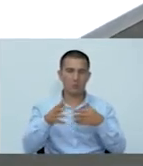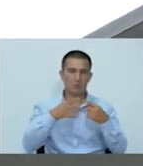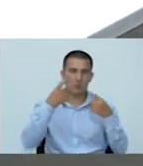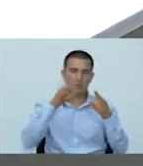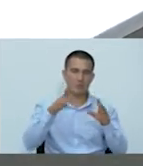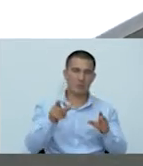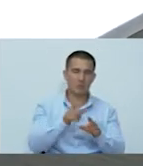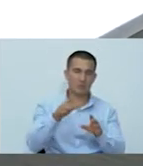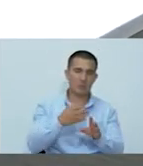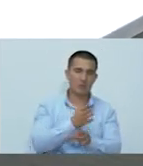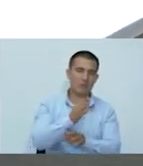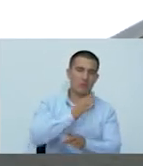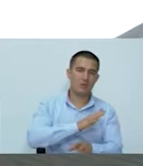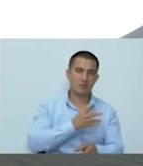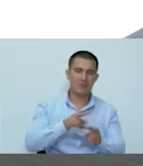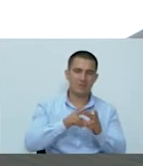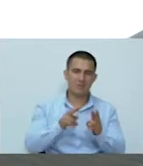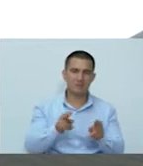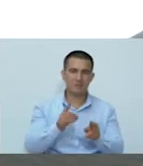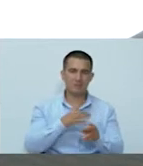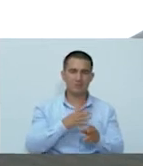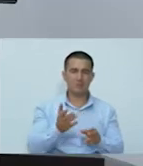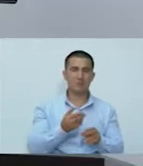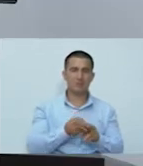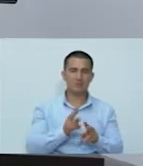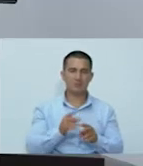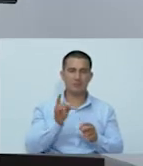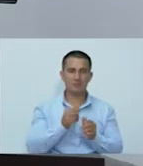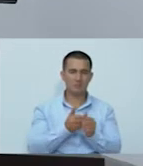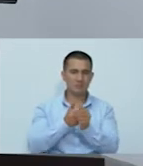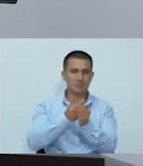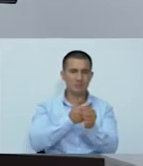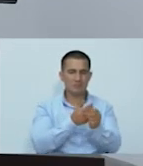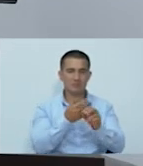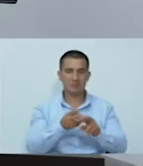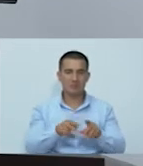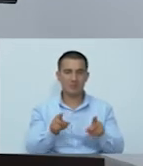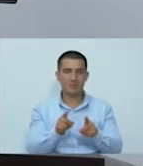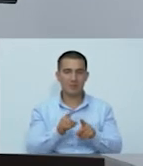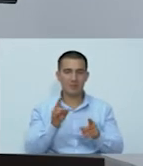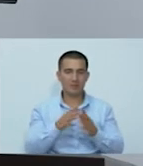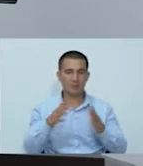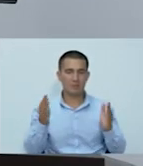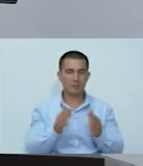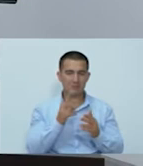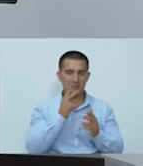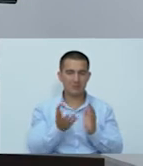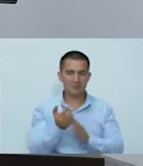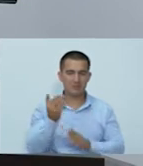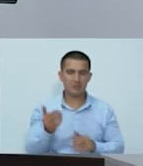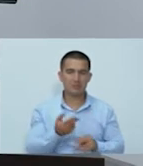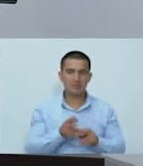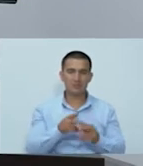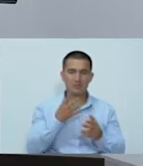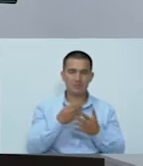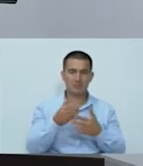Kerakli uzunlikda o'lchab olib, shu uzunlikda yopishtirib olamiz. Buning uchun qog'ozimizni